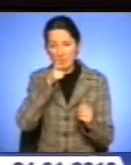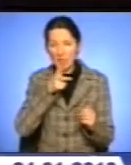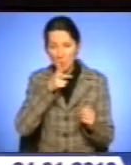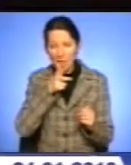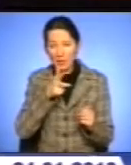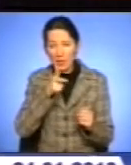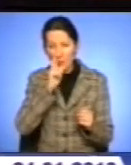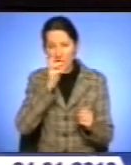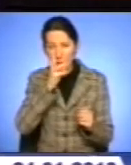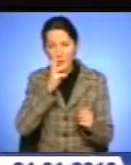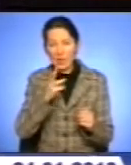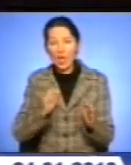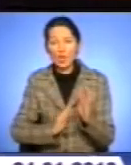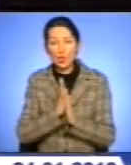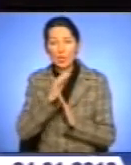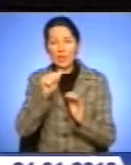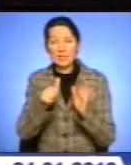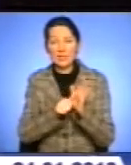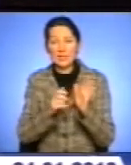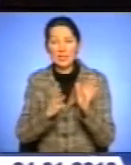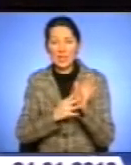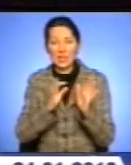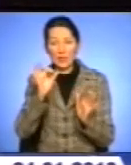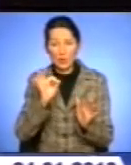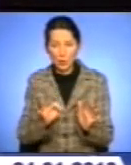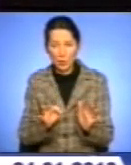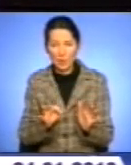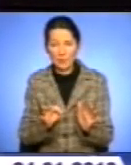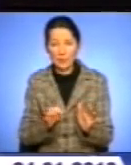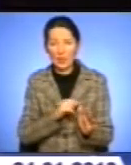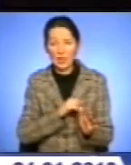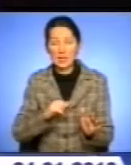радою, з головами виконавчих комітетів, сільських рад.